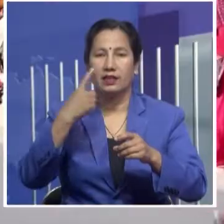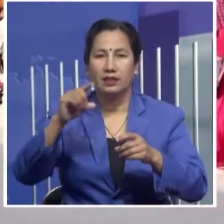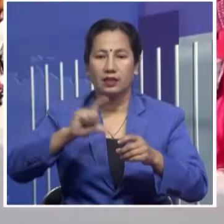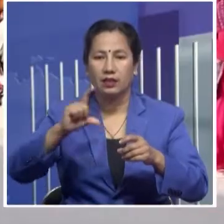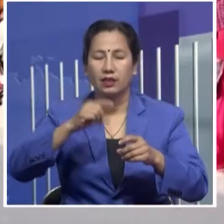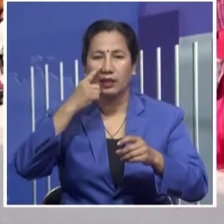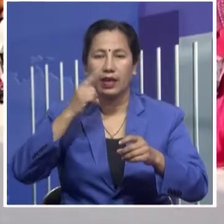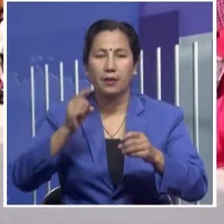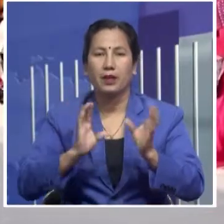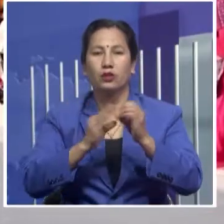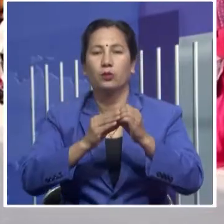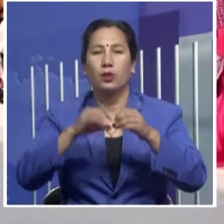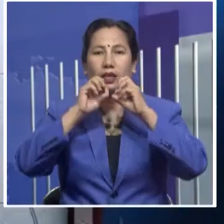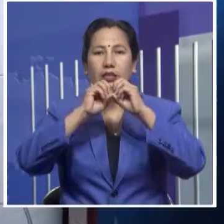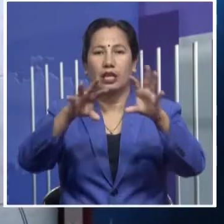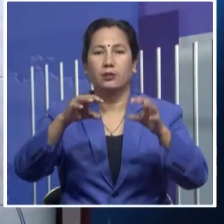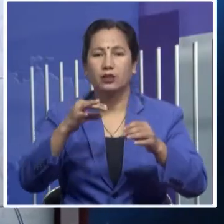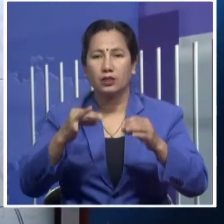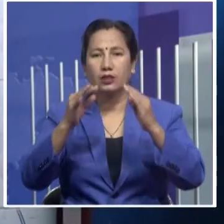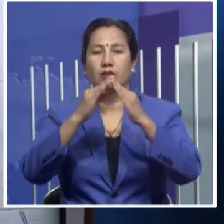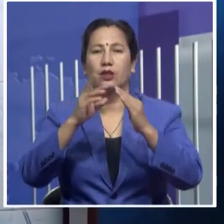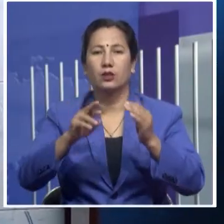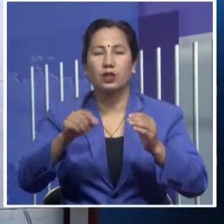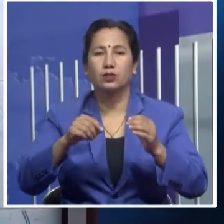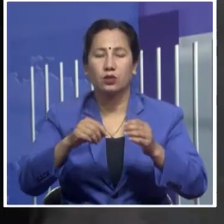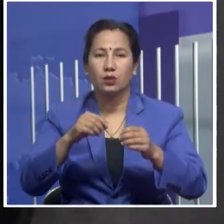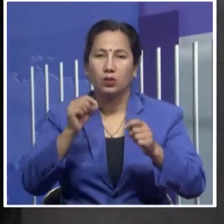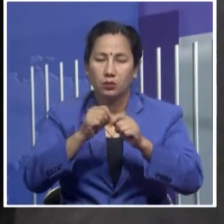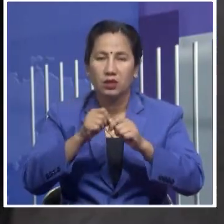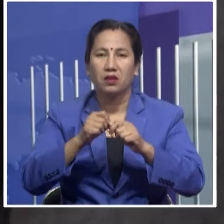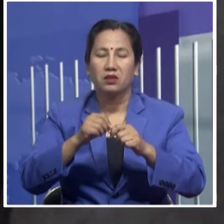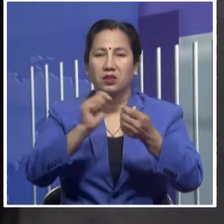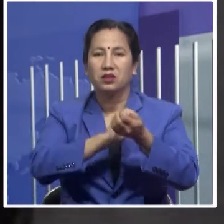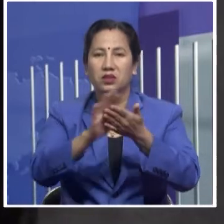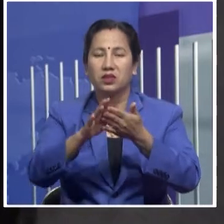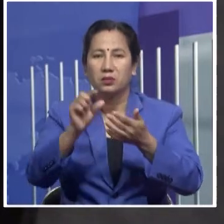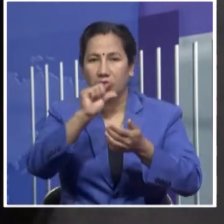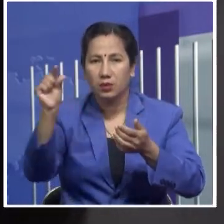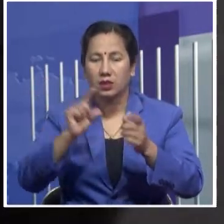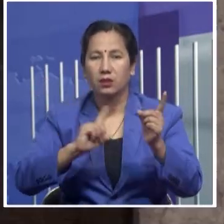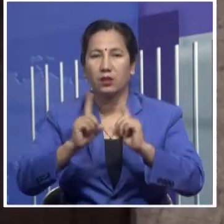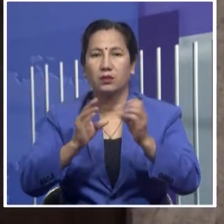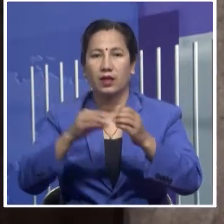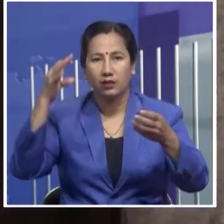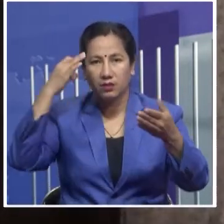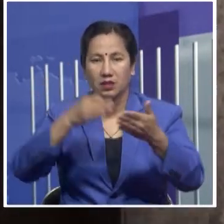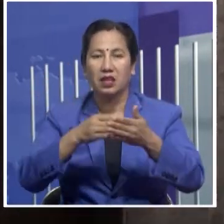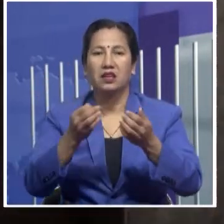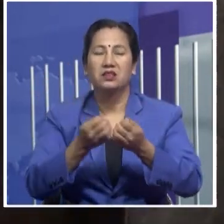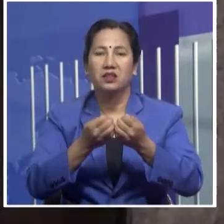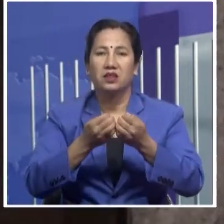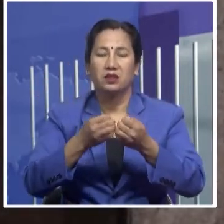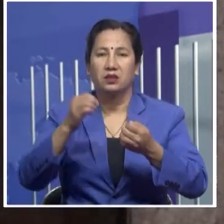आमा समूहले बनाएका सार्वजनिक शौचालय रहेको र त्यसको मर्मत र सरसफाई गर्ने विषयमा नगरपालिकाको ध्यान गएको